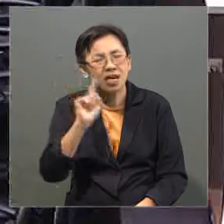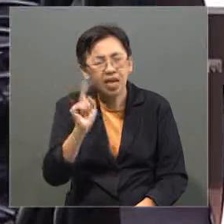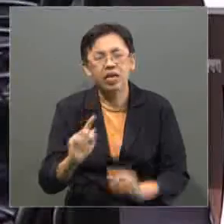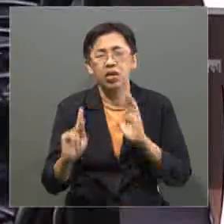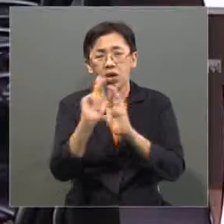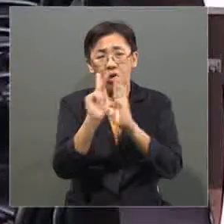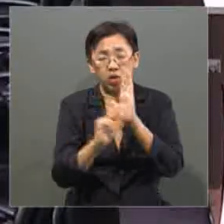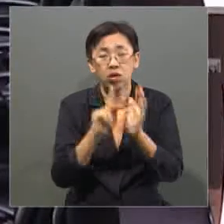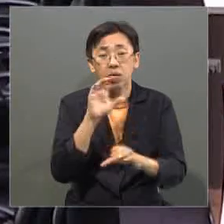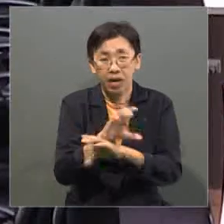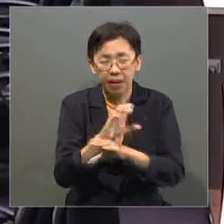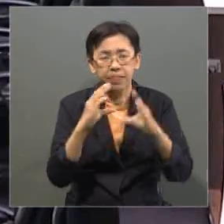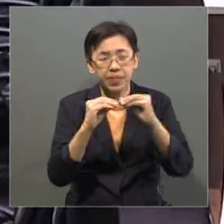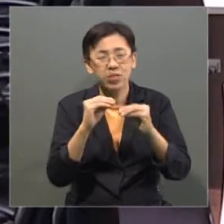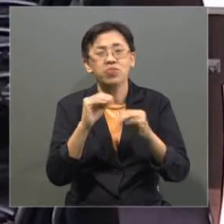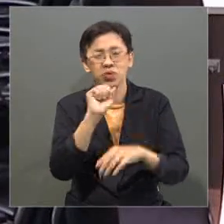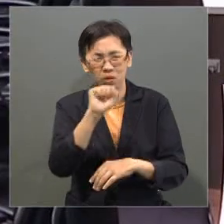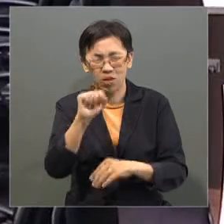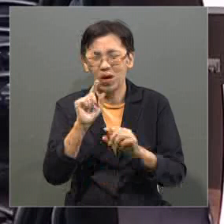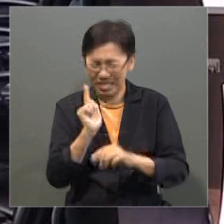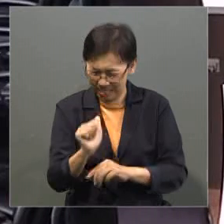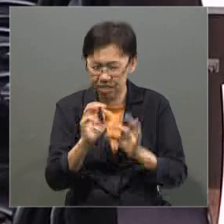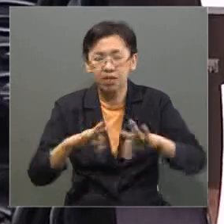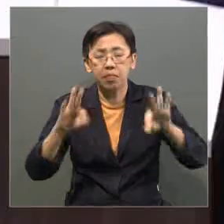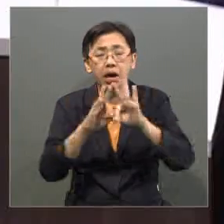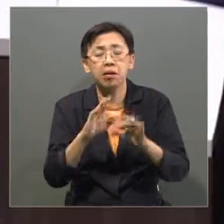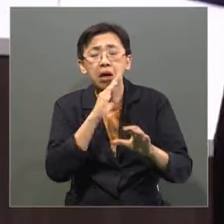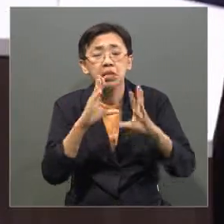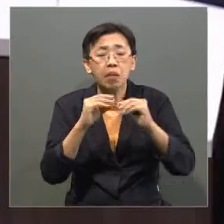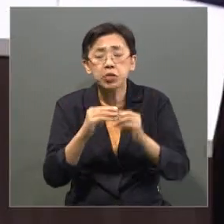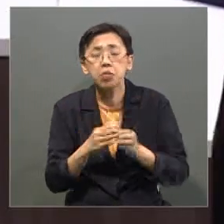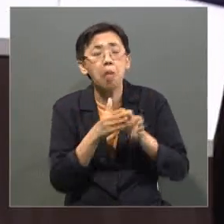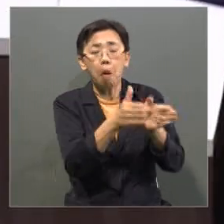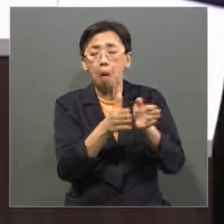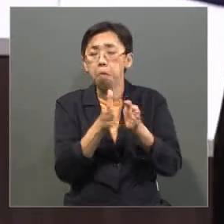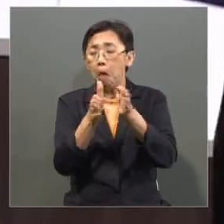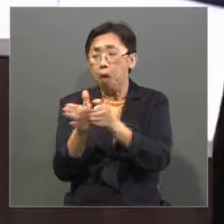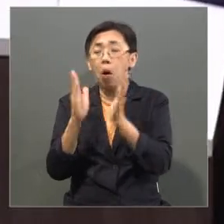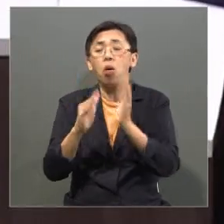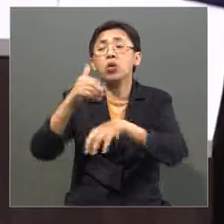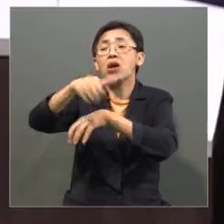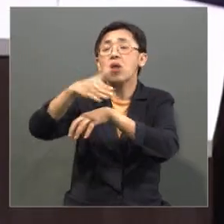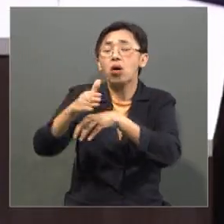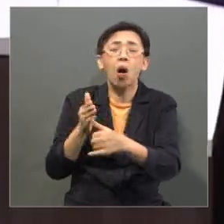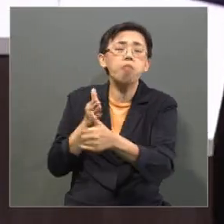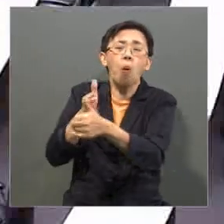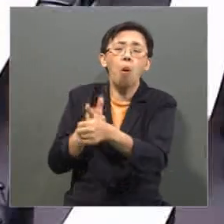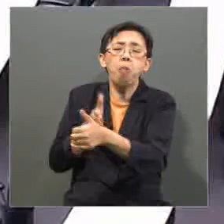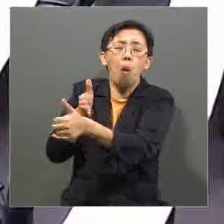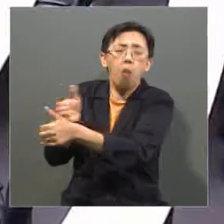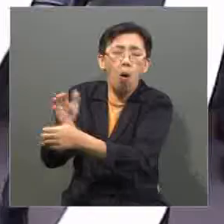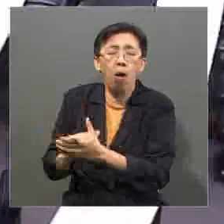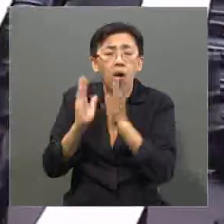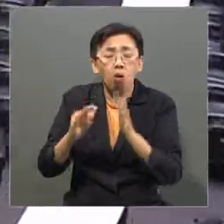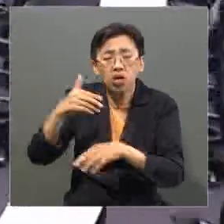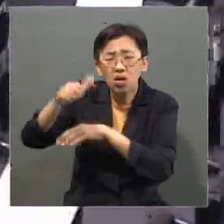ข้อบังคับของการประชุมสภาเป็นหลักนะครับเพราะถ้าเกิดในการประชุมแล้วมีการกล่าวพาดพิงถึงบุคคลภายนอกบุคคลภายนอกหมายถึงคนที่ไม่ได้อยู่ในสภ